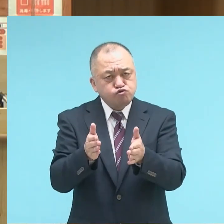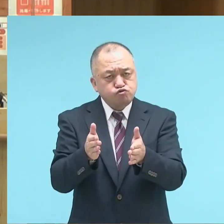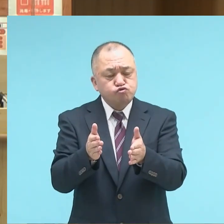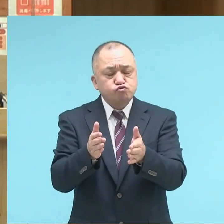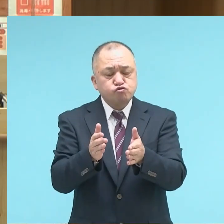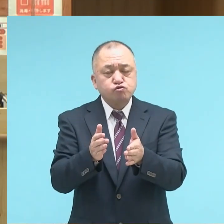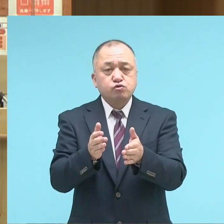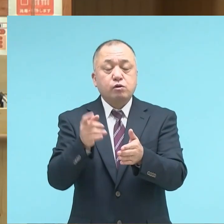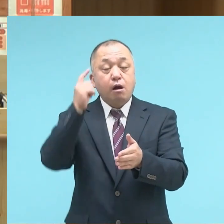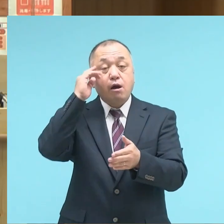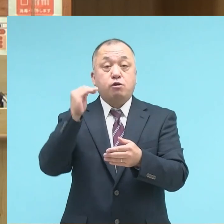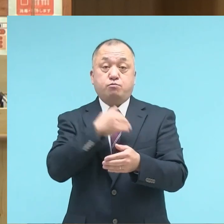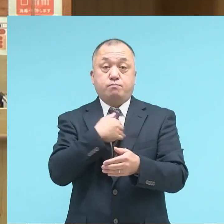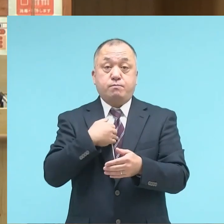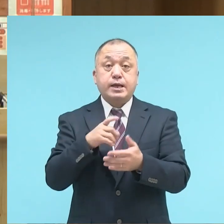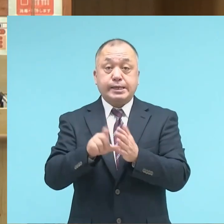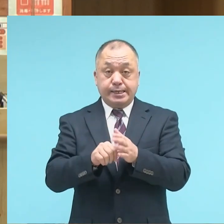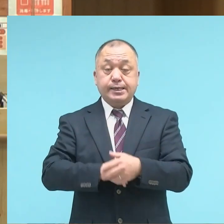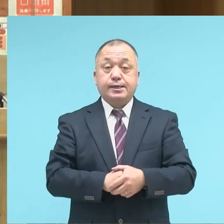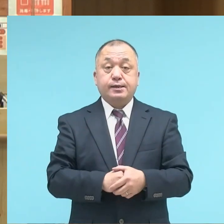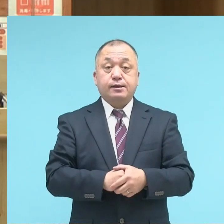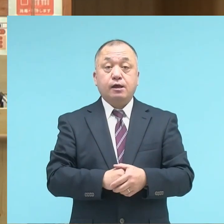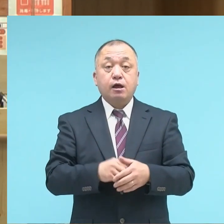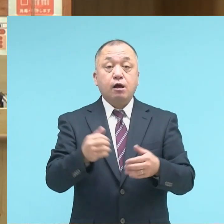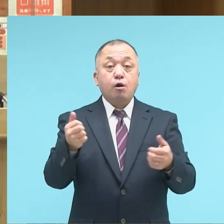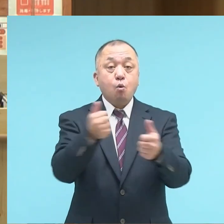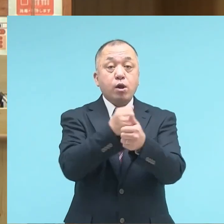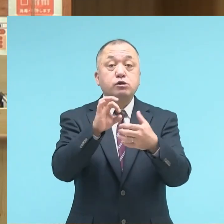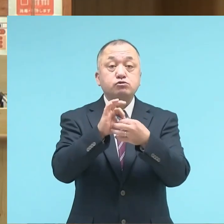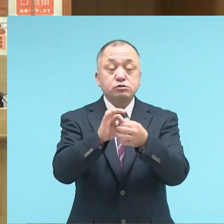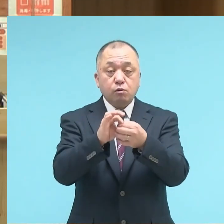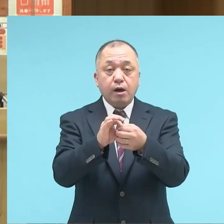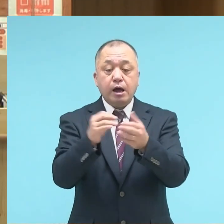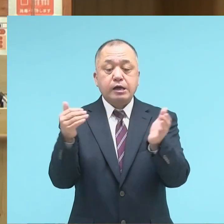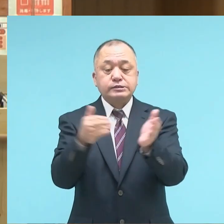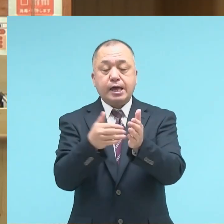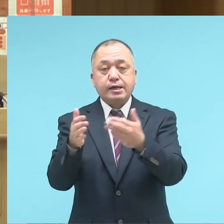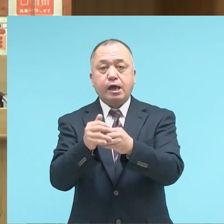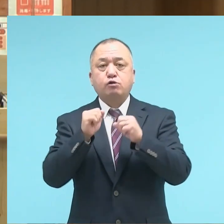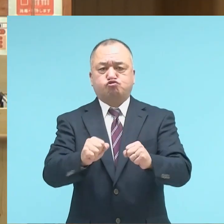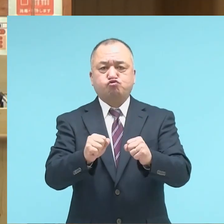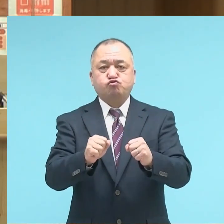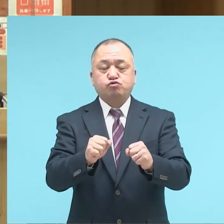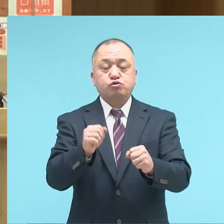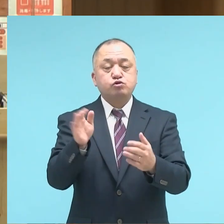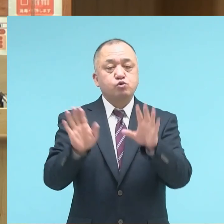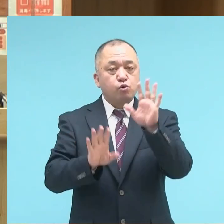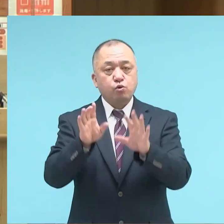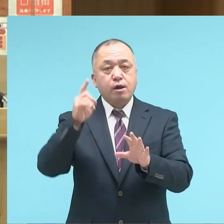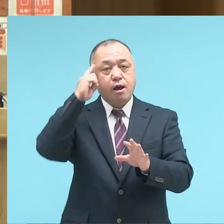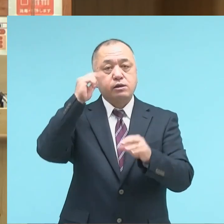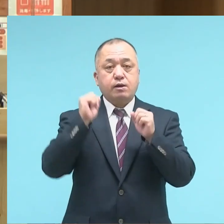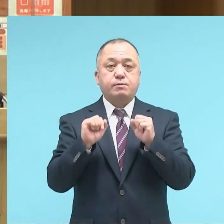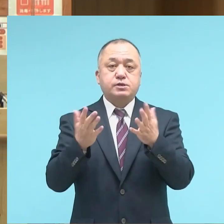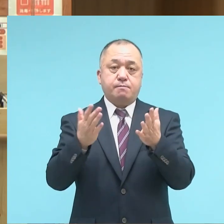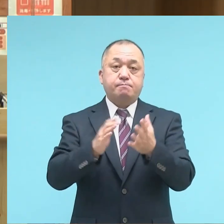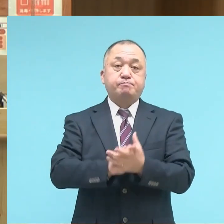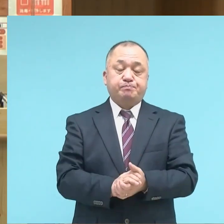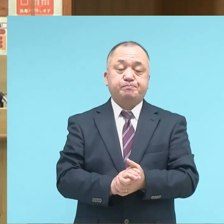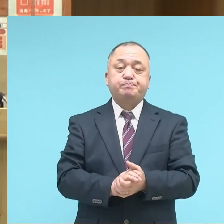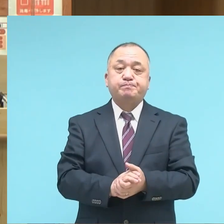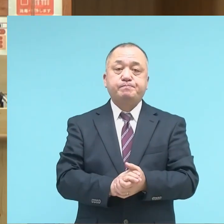から、その往来については今、制限するという状況を判断はしていません。